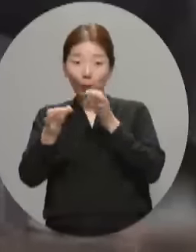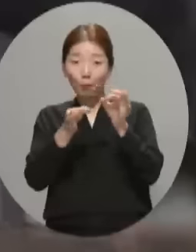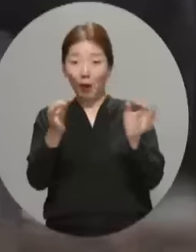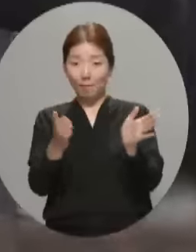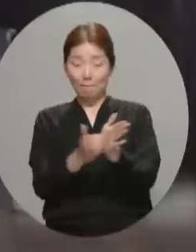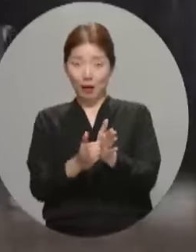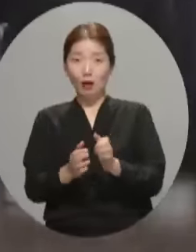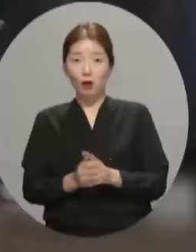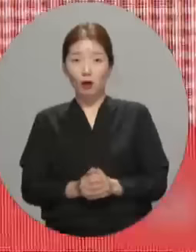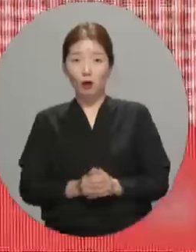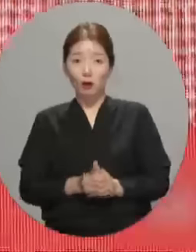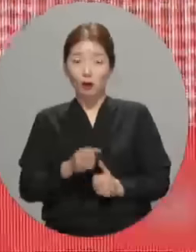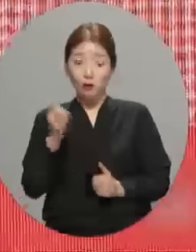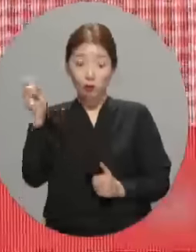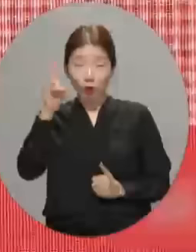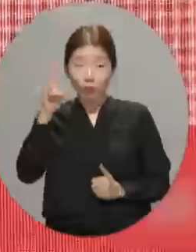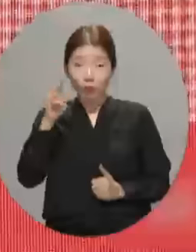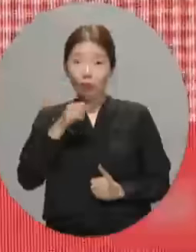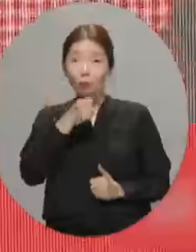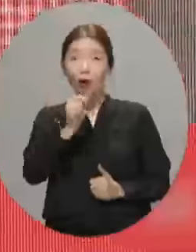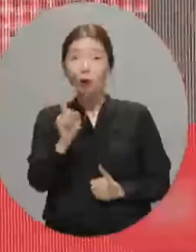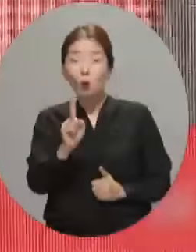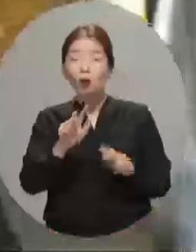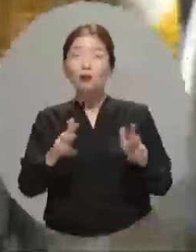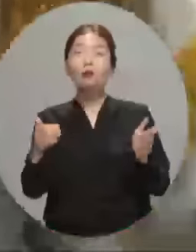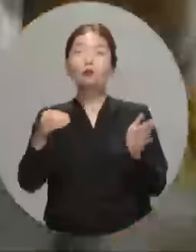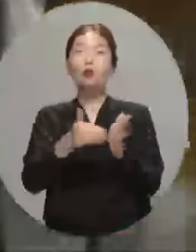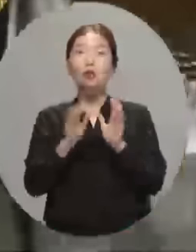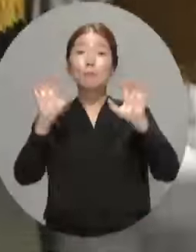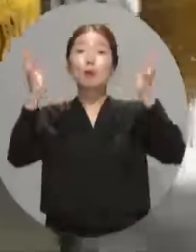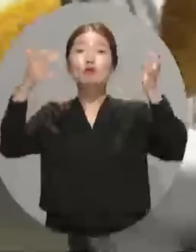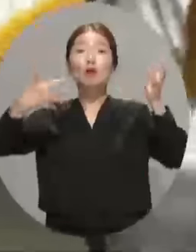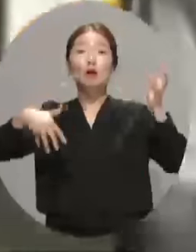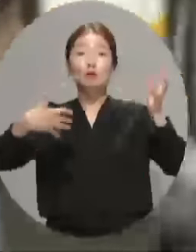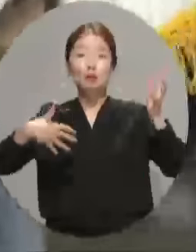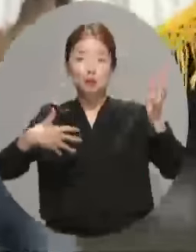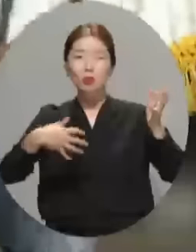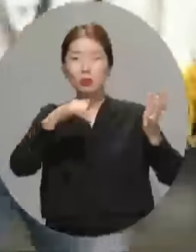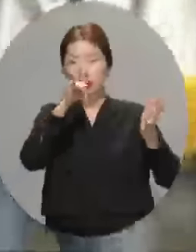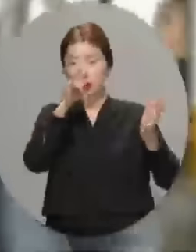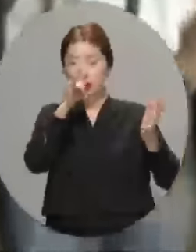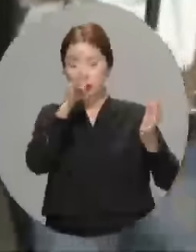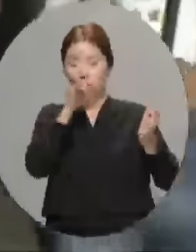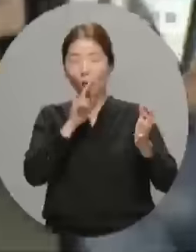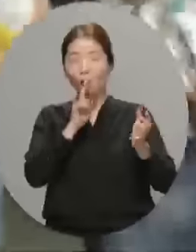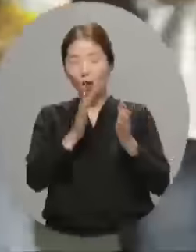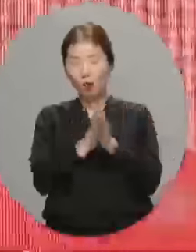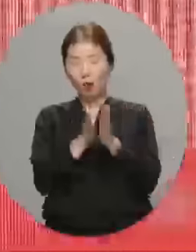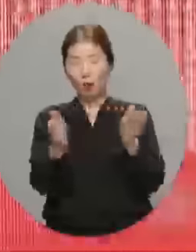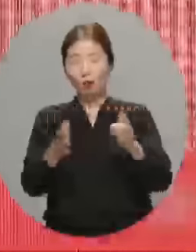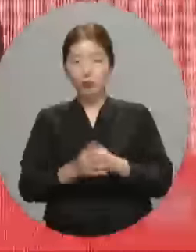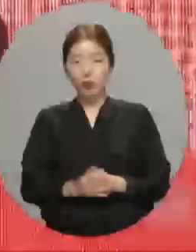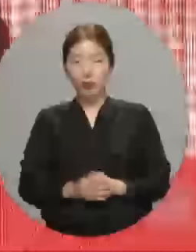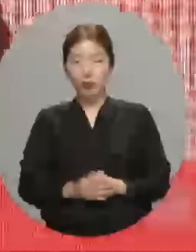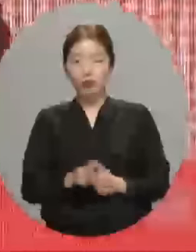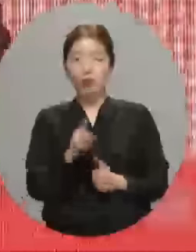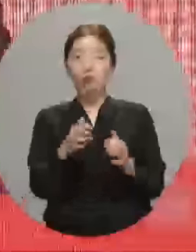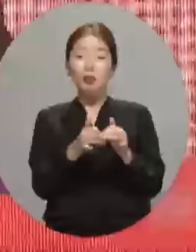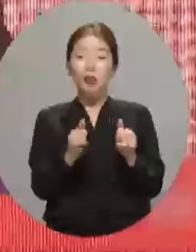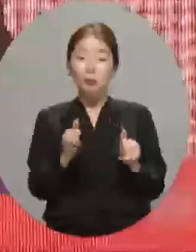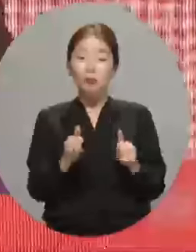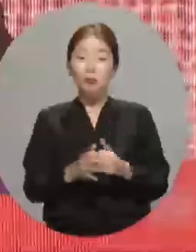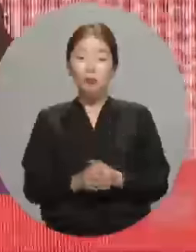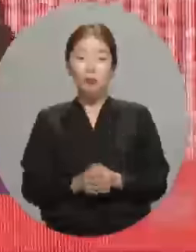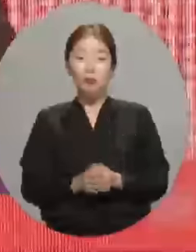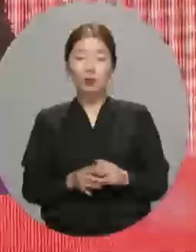호명됩니다. 사회자가 갑자기 지금까지 박수치지 않은 사람들이 꽤 있다며 운을 뗍니다. 이분들은 어디서